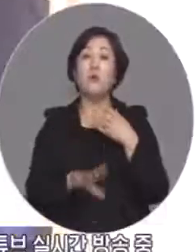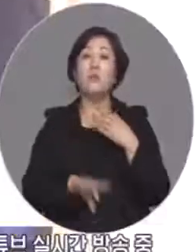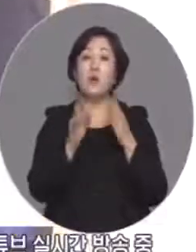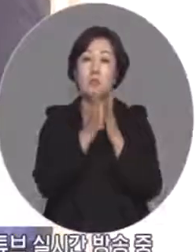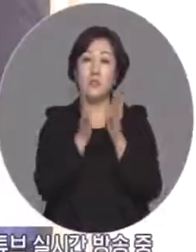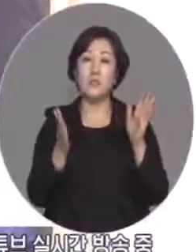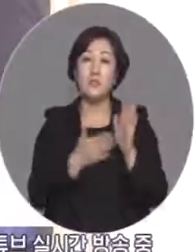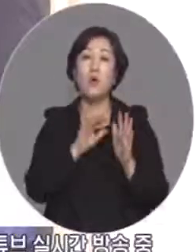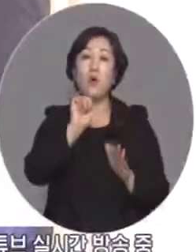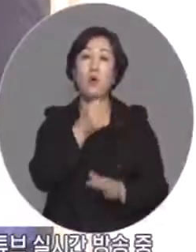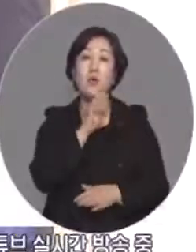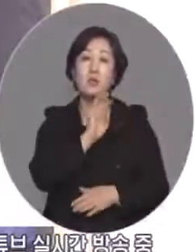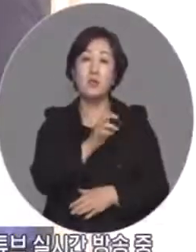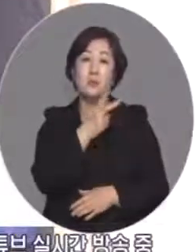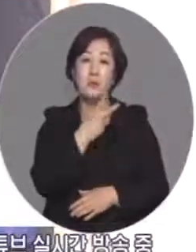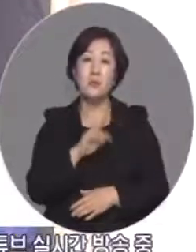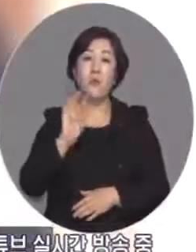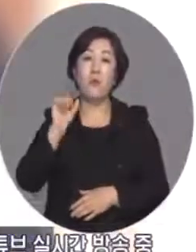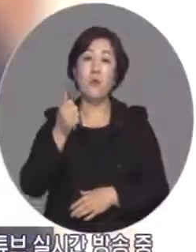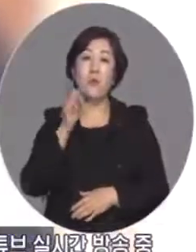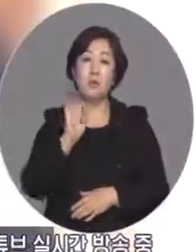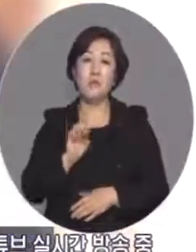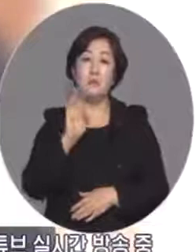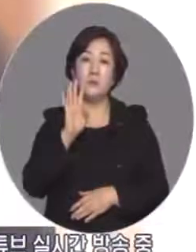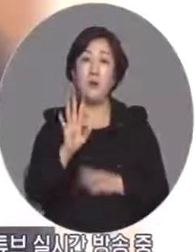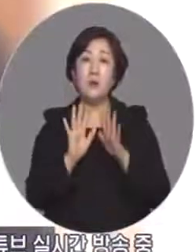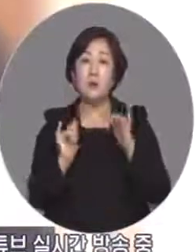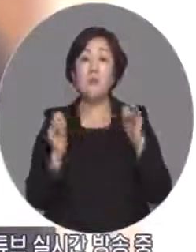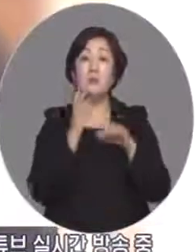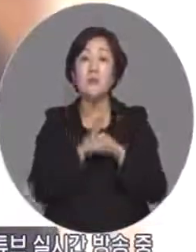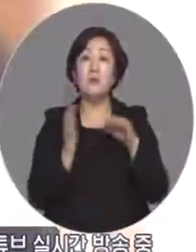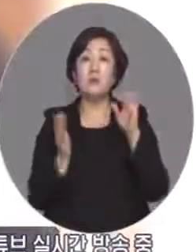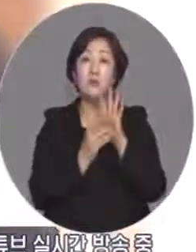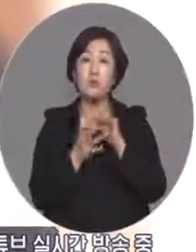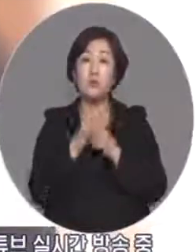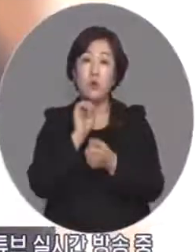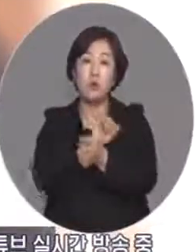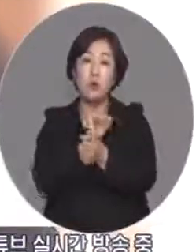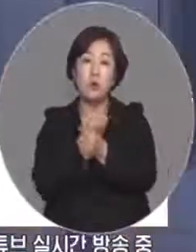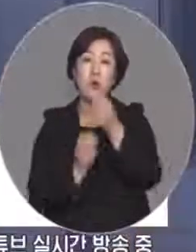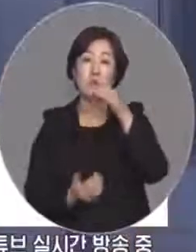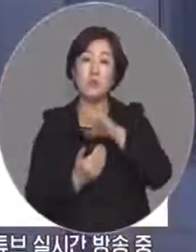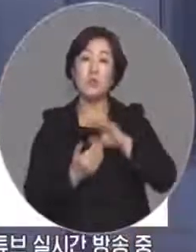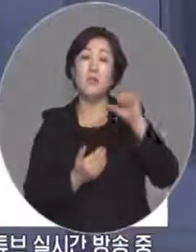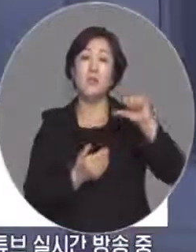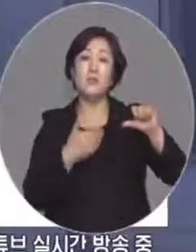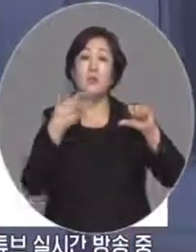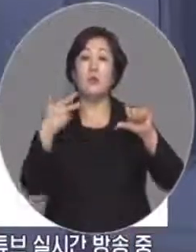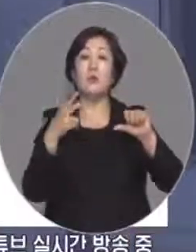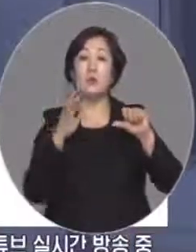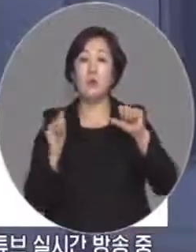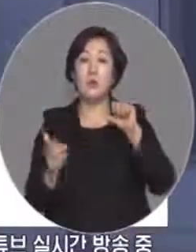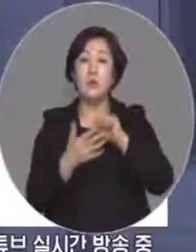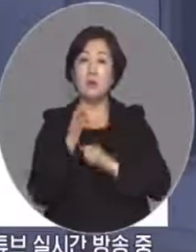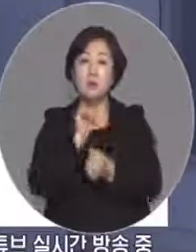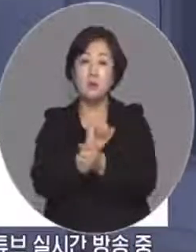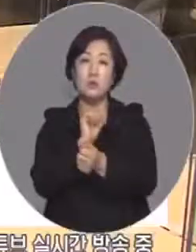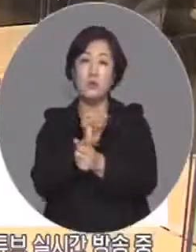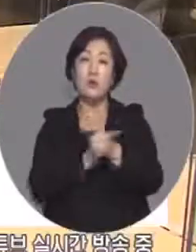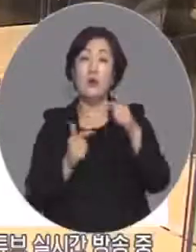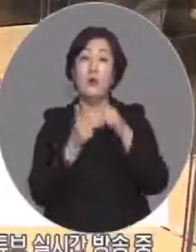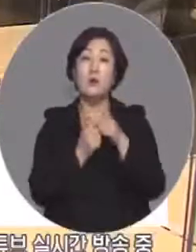시작점은 542번과 544번. 현재까지 이들로부터 각각 5명과 7명의 추가 확진자가